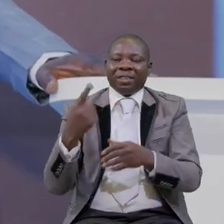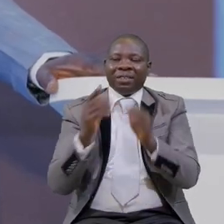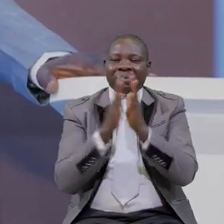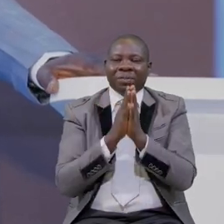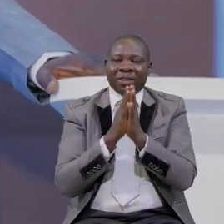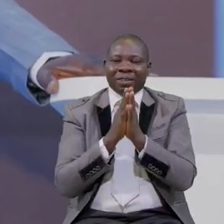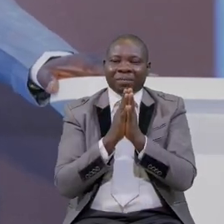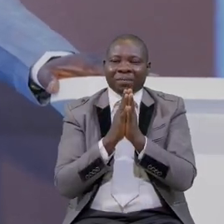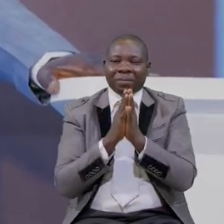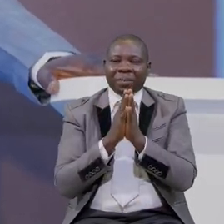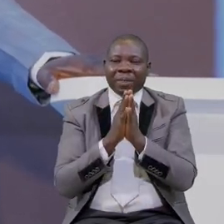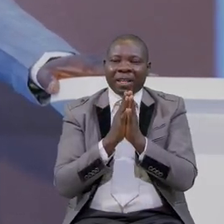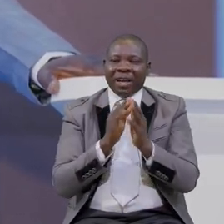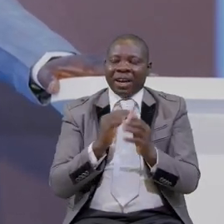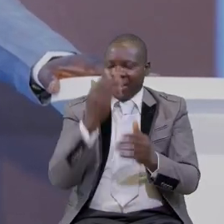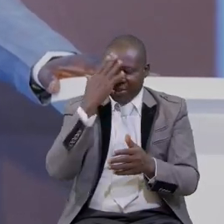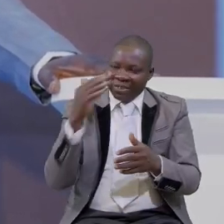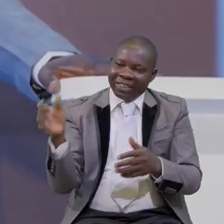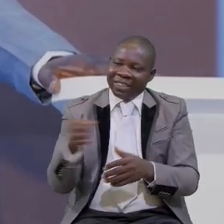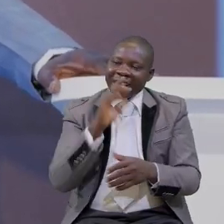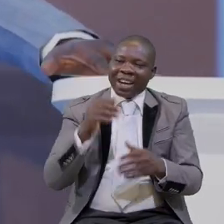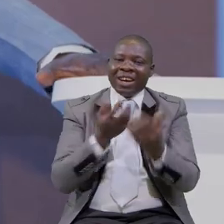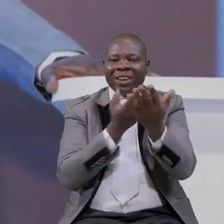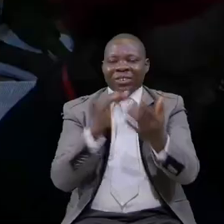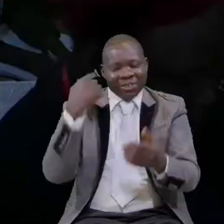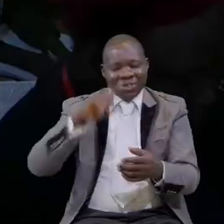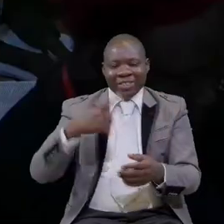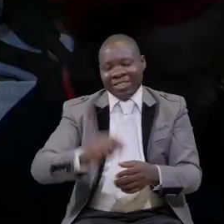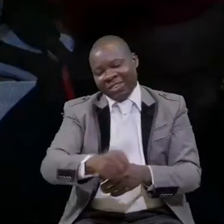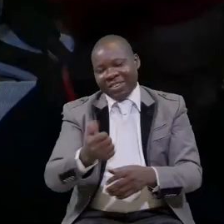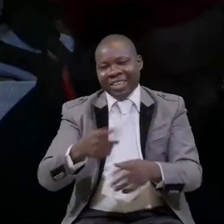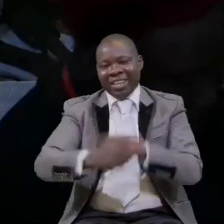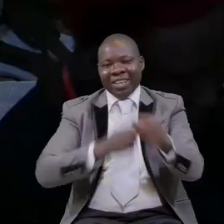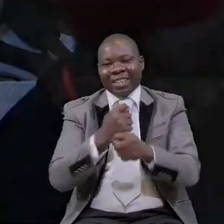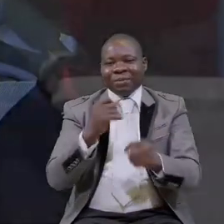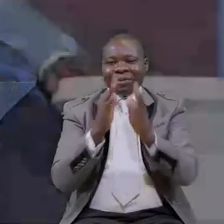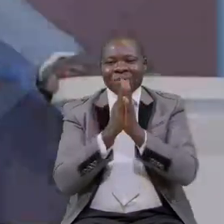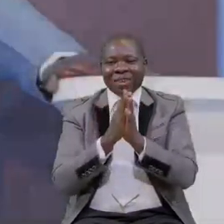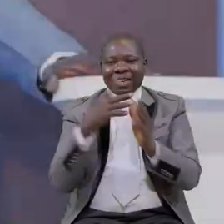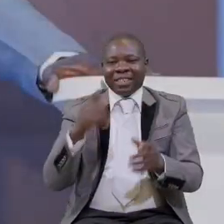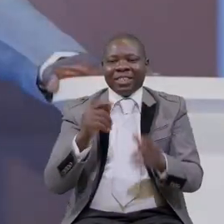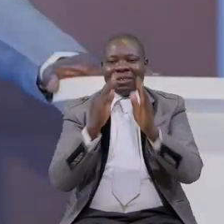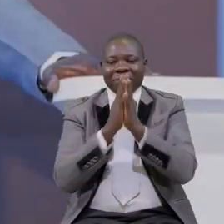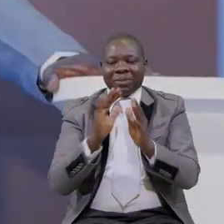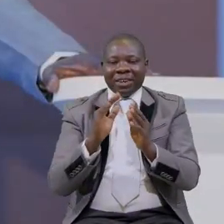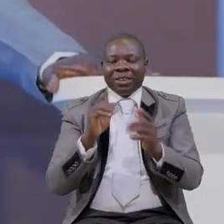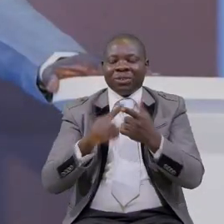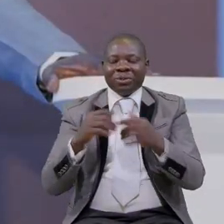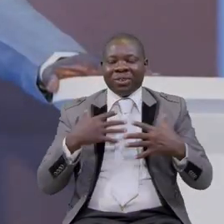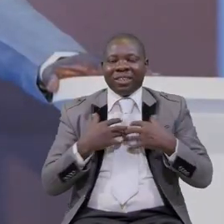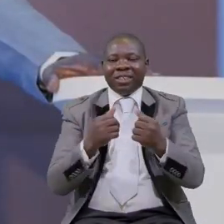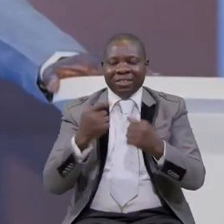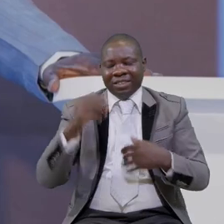prière, ils savaient qu'ils attendaient pour l'autre chose, l'autre prière. La prière pour guérir